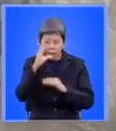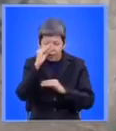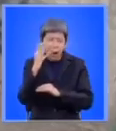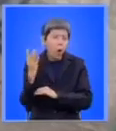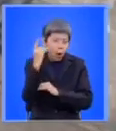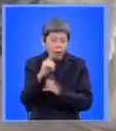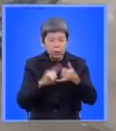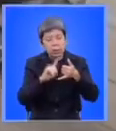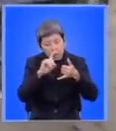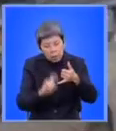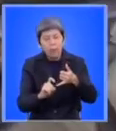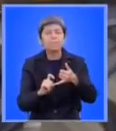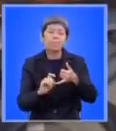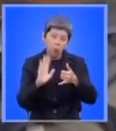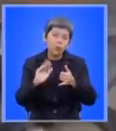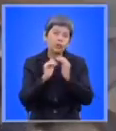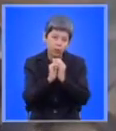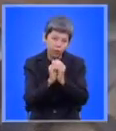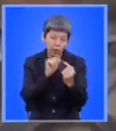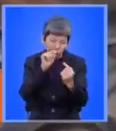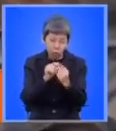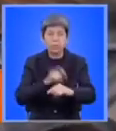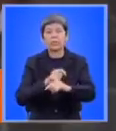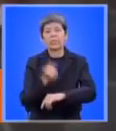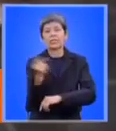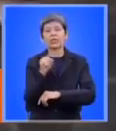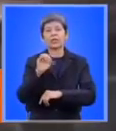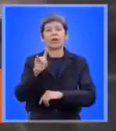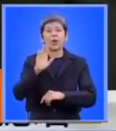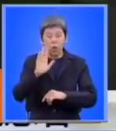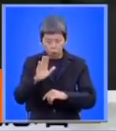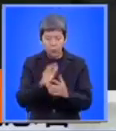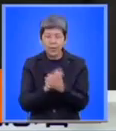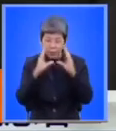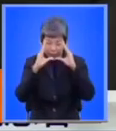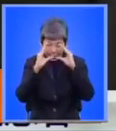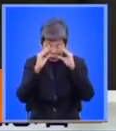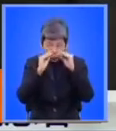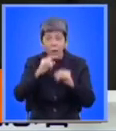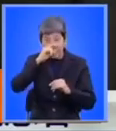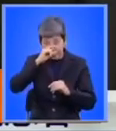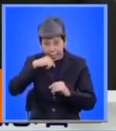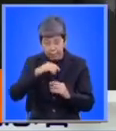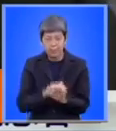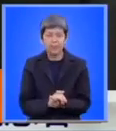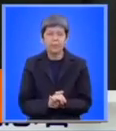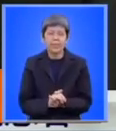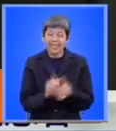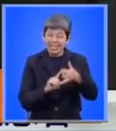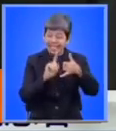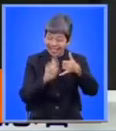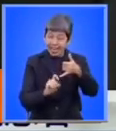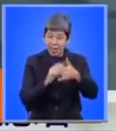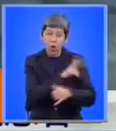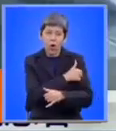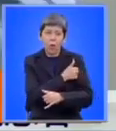ที่ผ่านมาตามเวลาท้องถิ่นตรงกับตี1 58นาทีเมื่อคืนตามเวลาบ้านเรานะครับก่อนเสียชีวิตเนี่ย